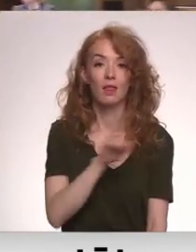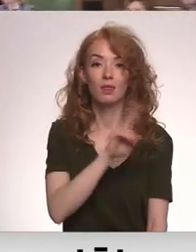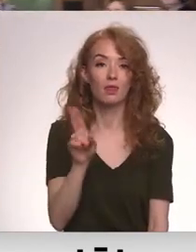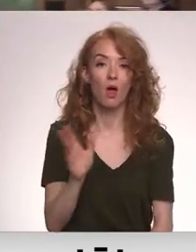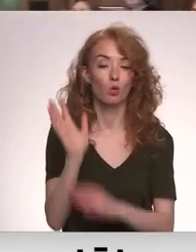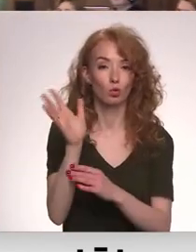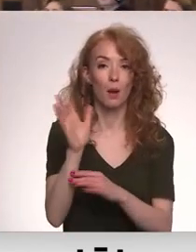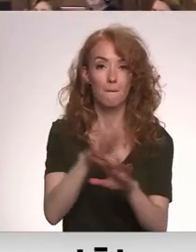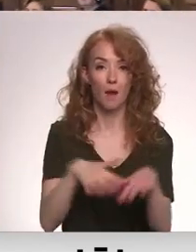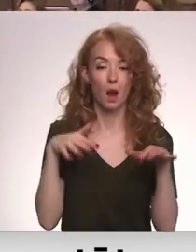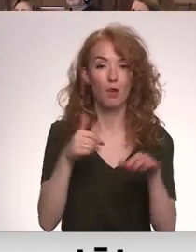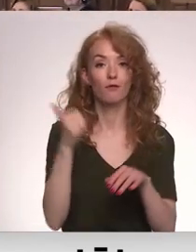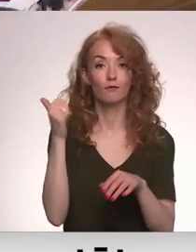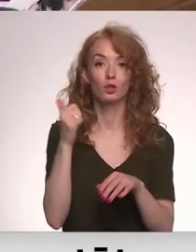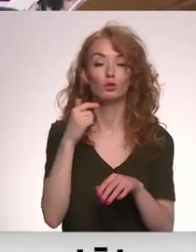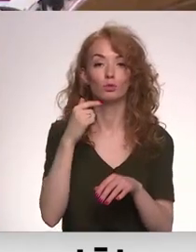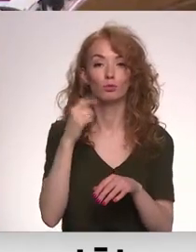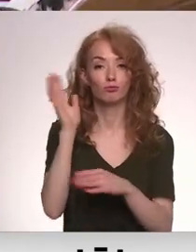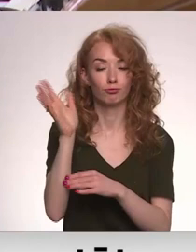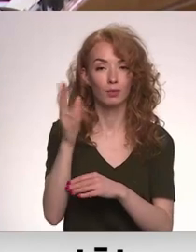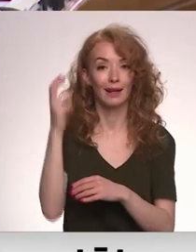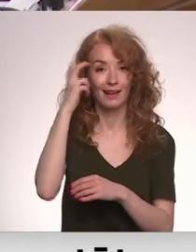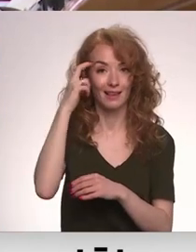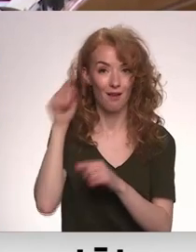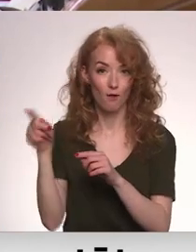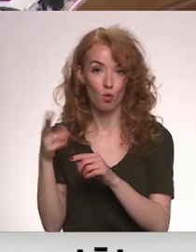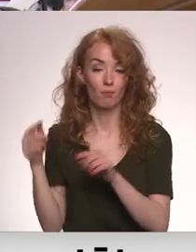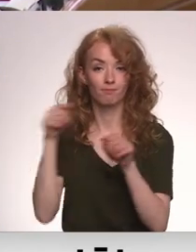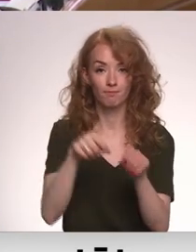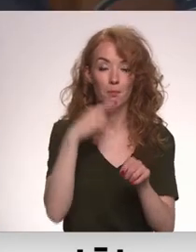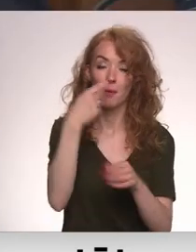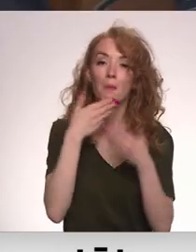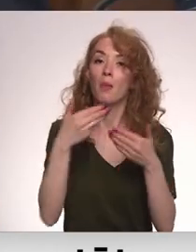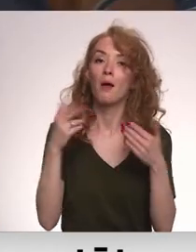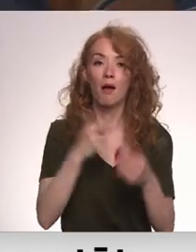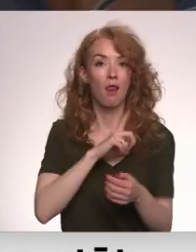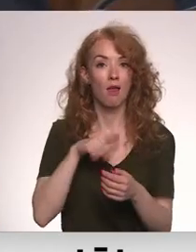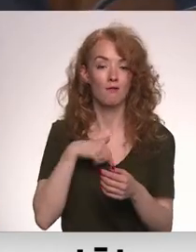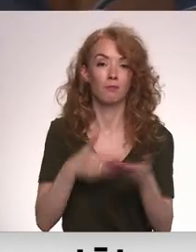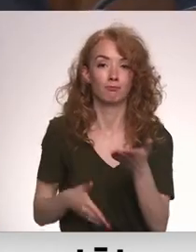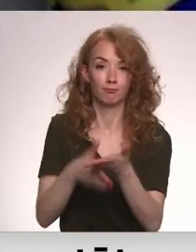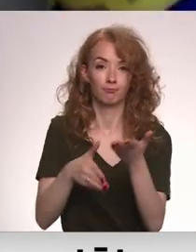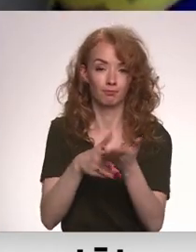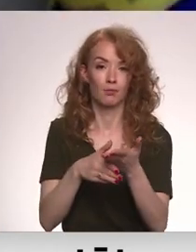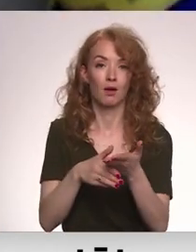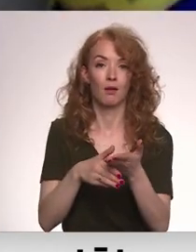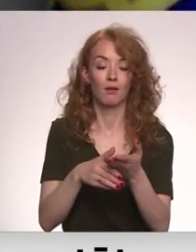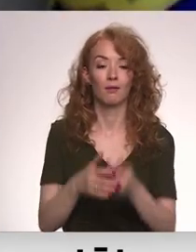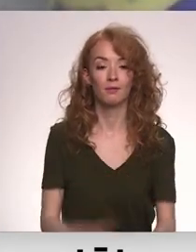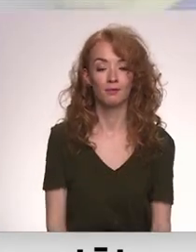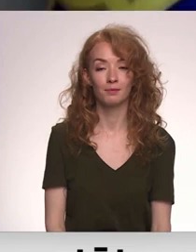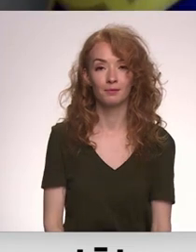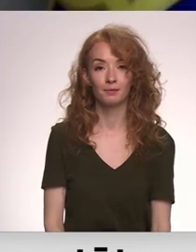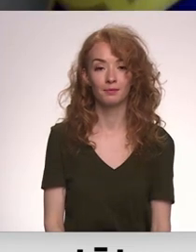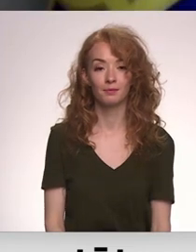Latvijas parlamentu. Viņš uzrunā no Kijevas pateicās par palīdzību, ko Ukraina saņēma no Latvijas valsts un iedzīvotājiem. Labdien, dargi